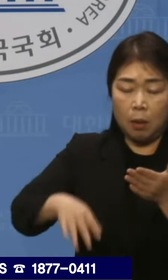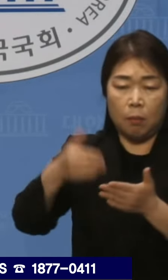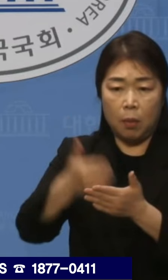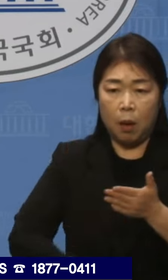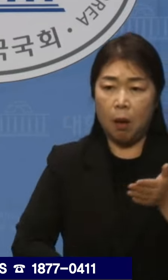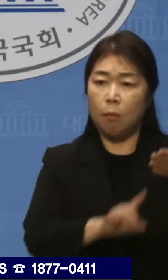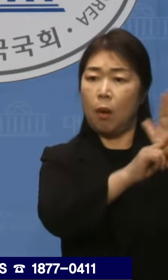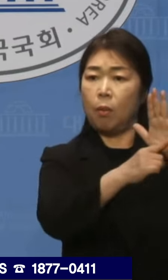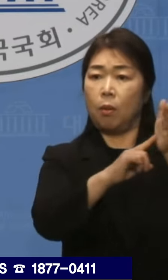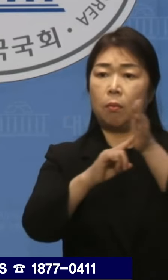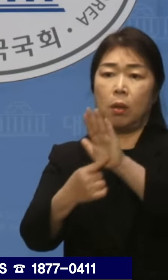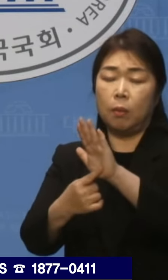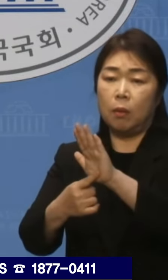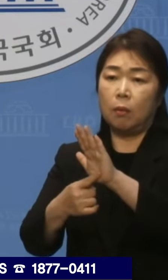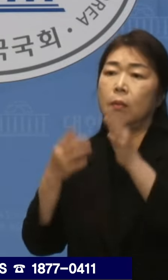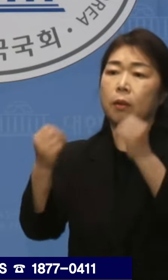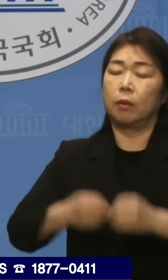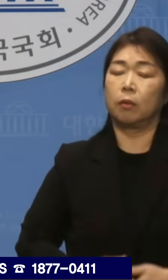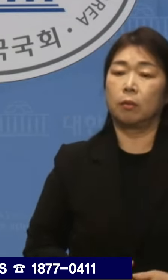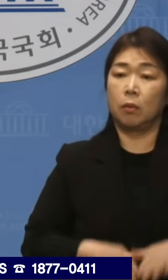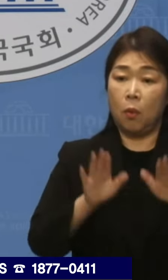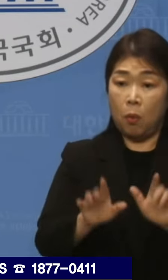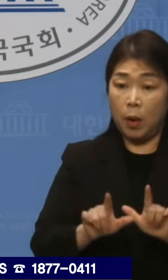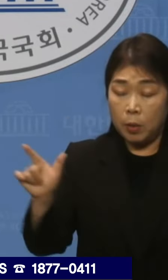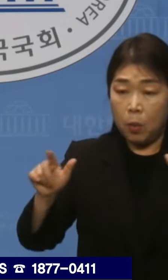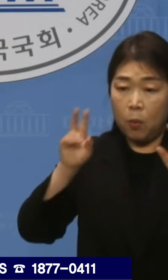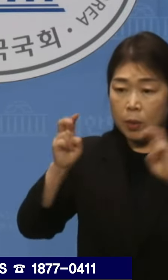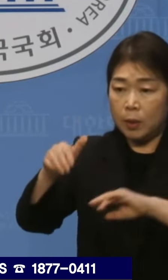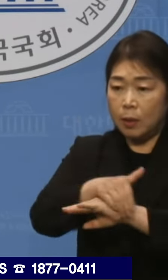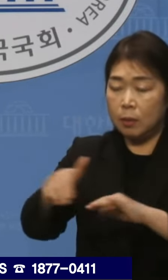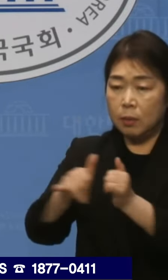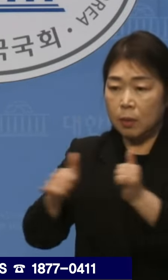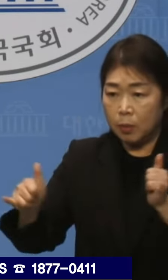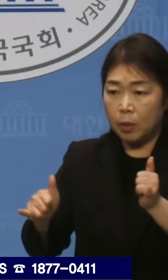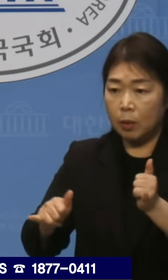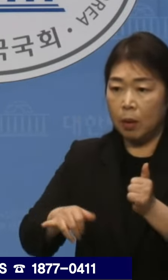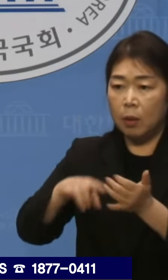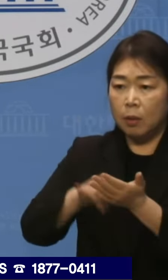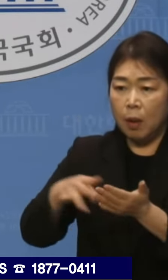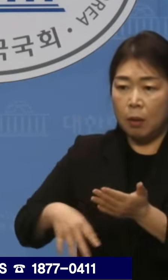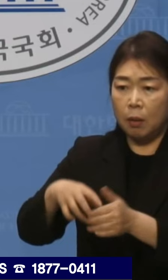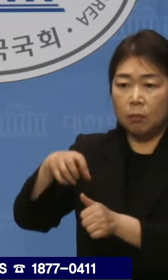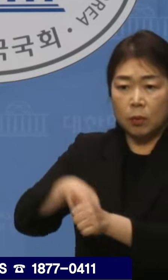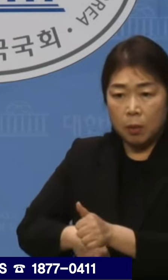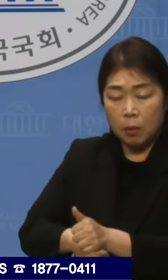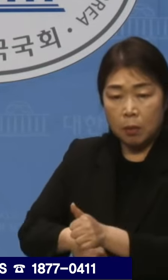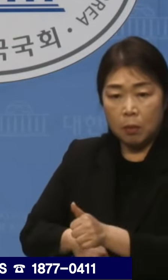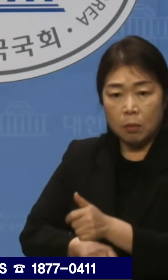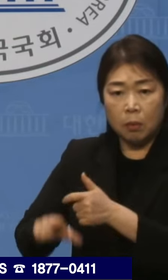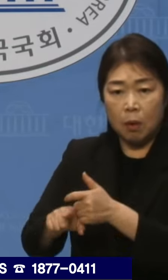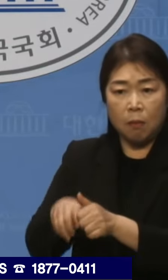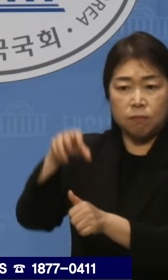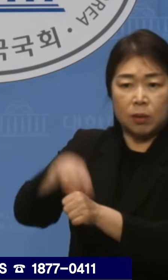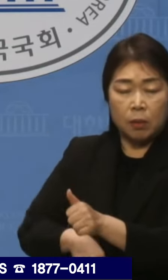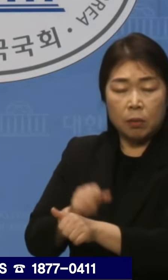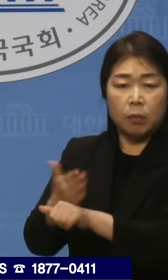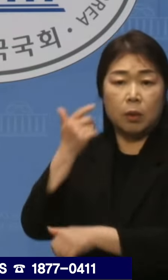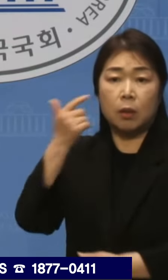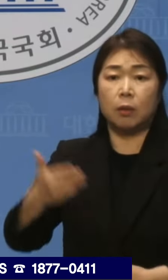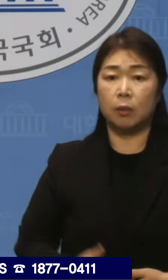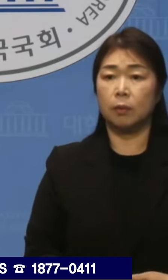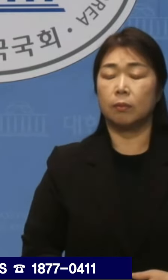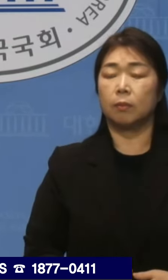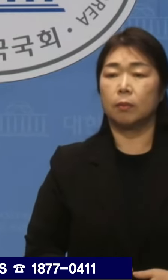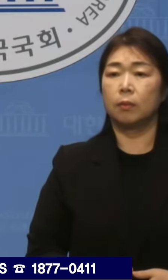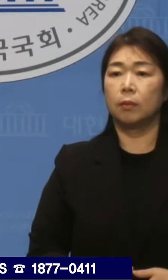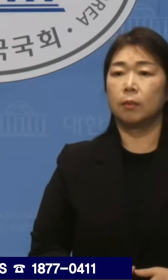있습니다. 올해도 직장인들에게 세수 부족분을 메우라는 말입니까? 나라 살림을